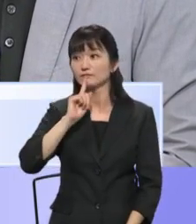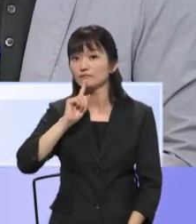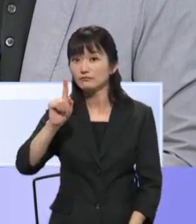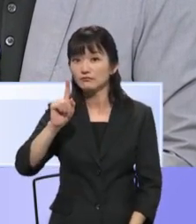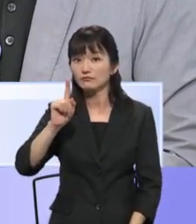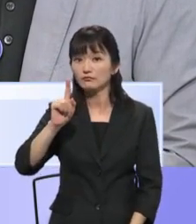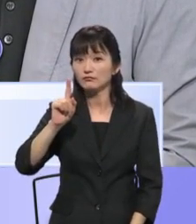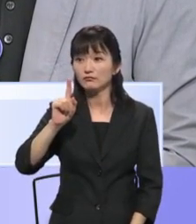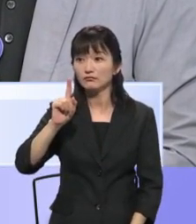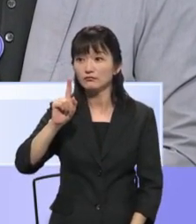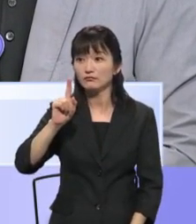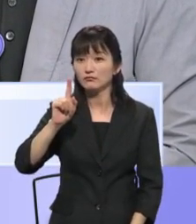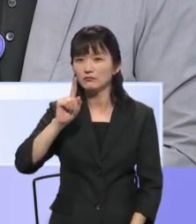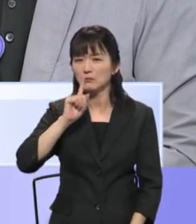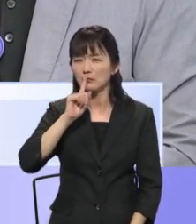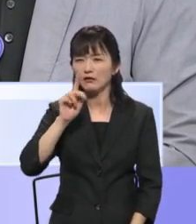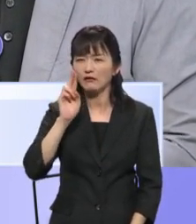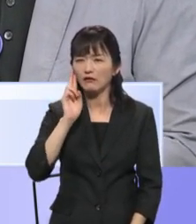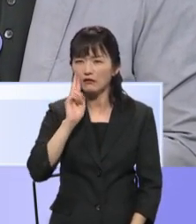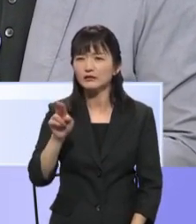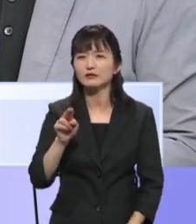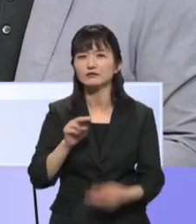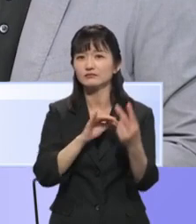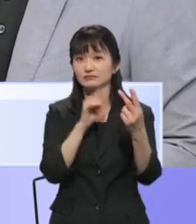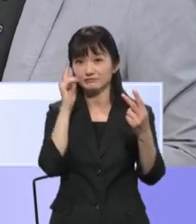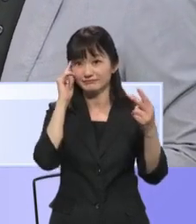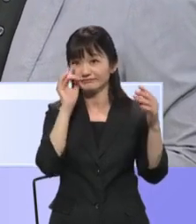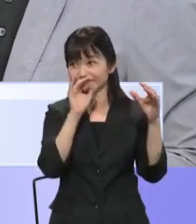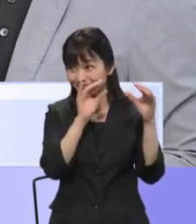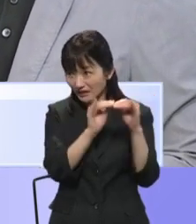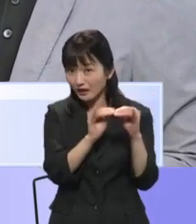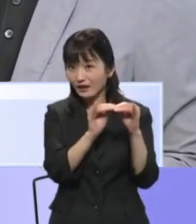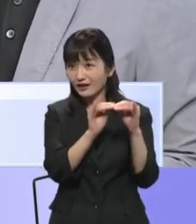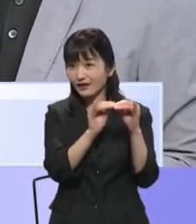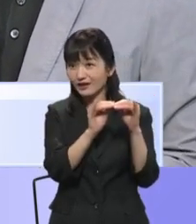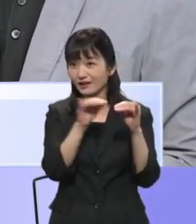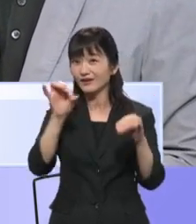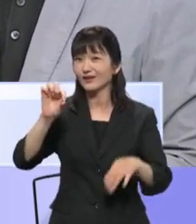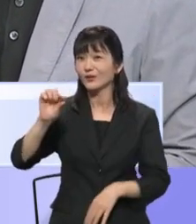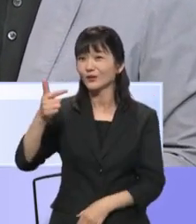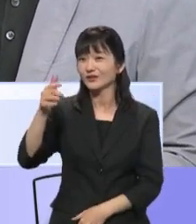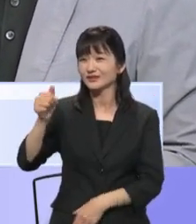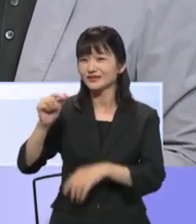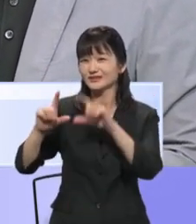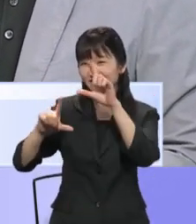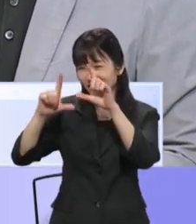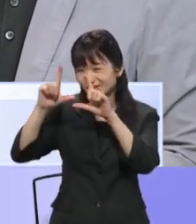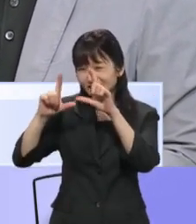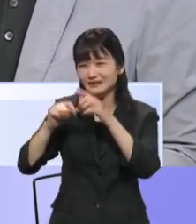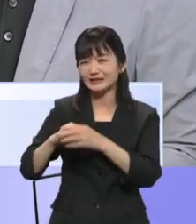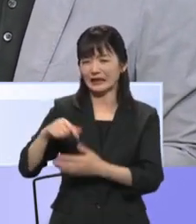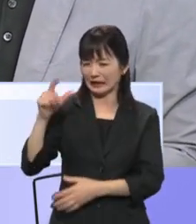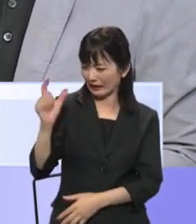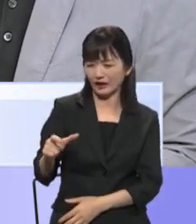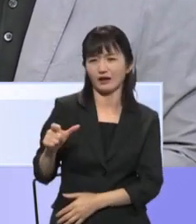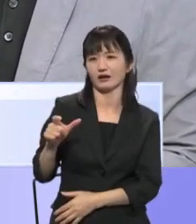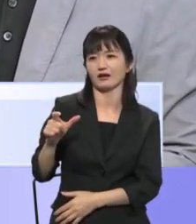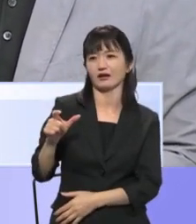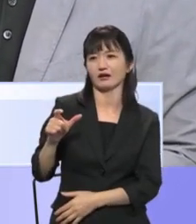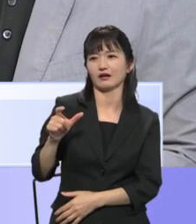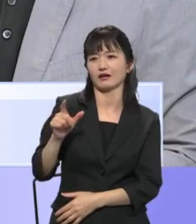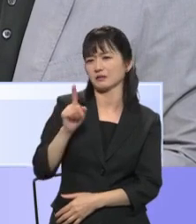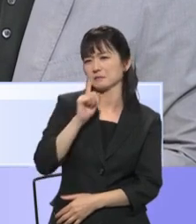좀 쎄진다 두 분 다 공감을 하시는 것 같아요 사실 원장간에 이미지가 원래는 이렇게 막 센 발언을 하는